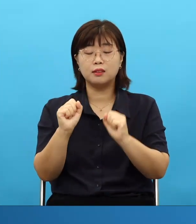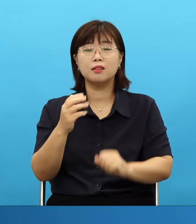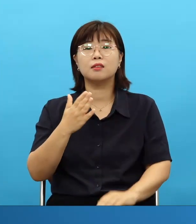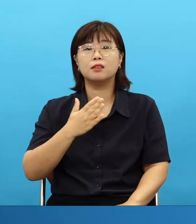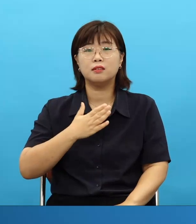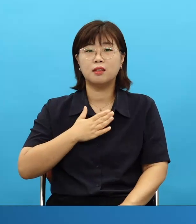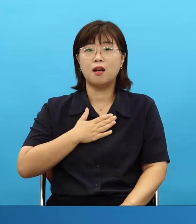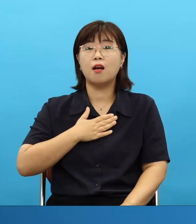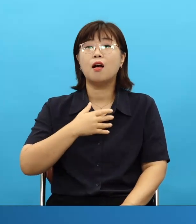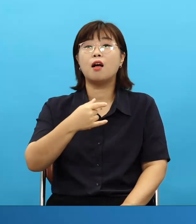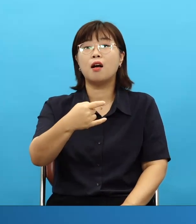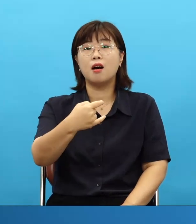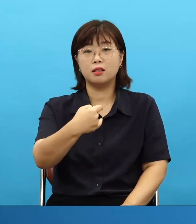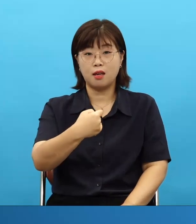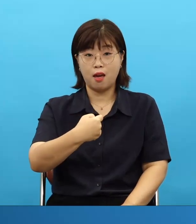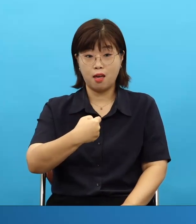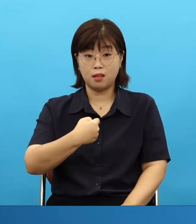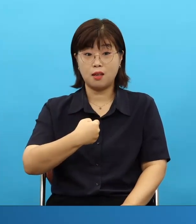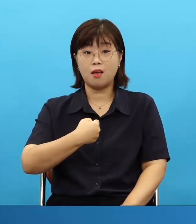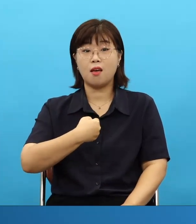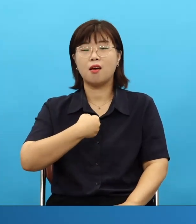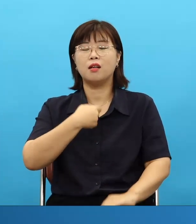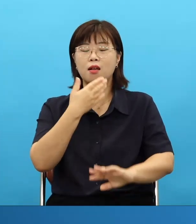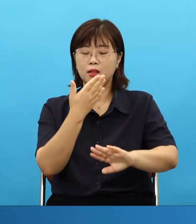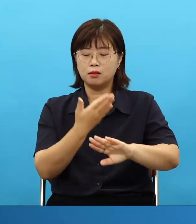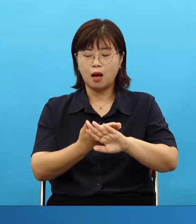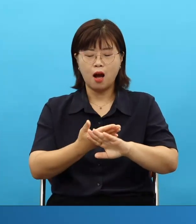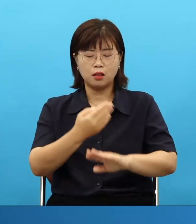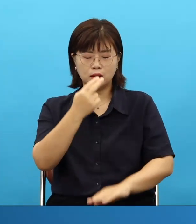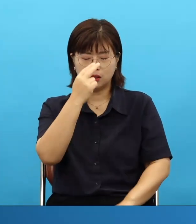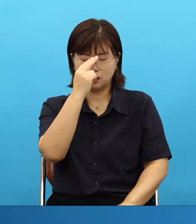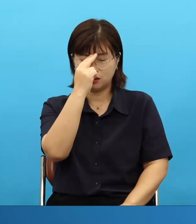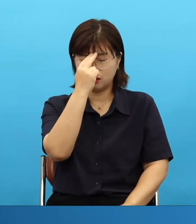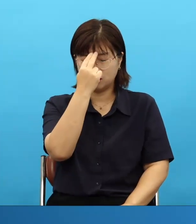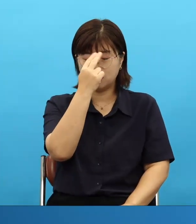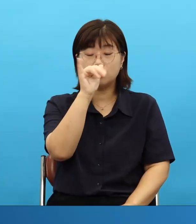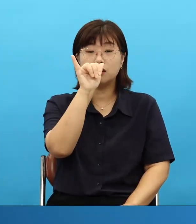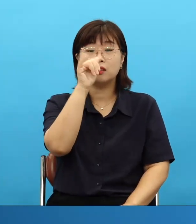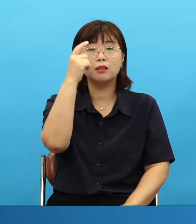안에 있는 나에게 딴